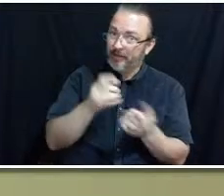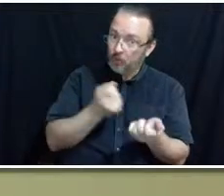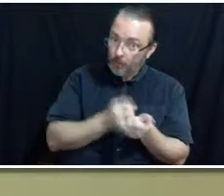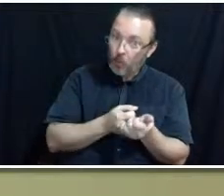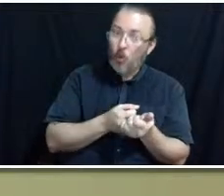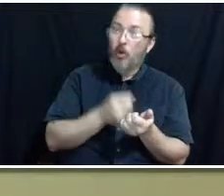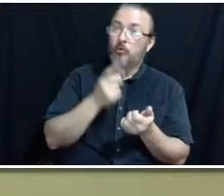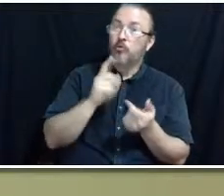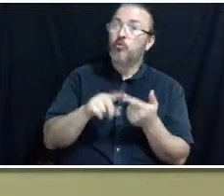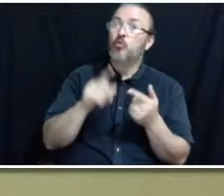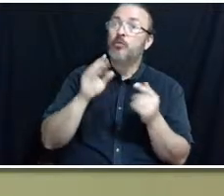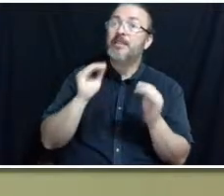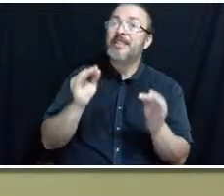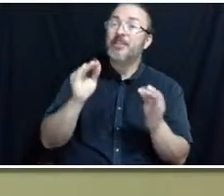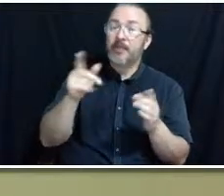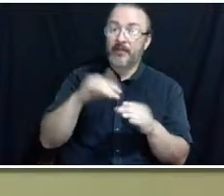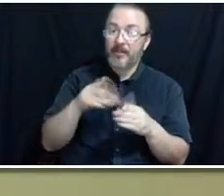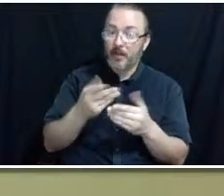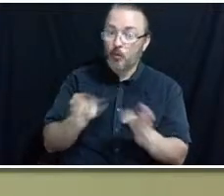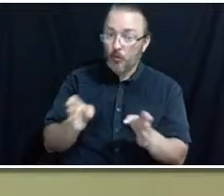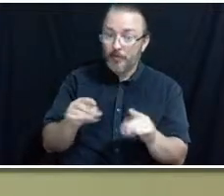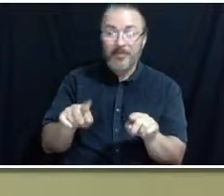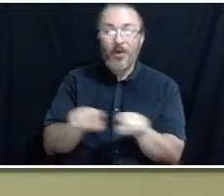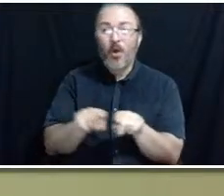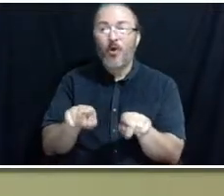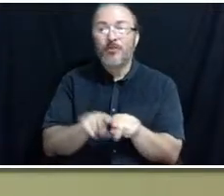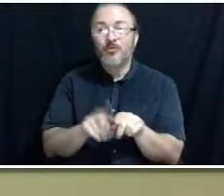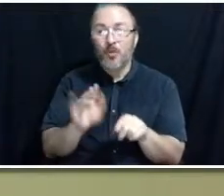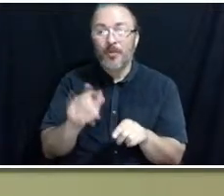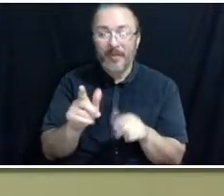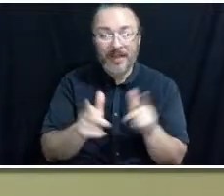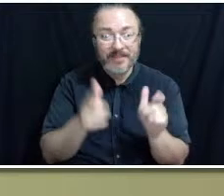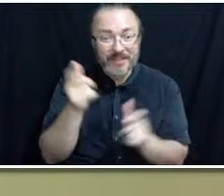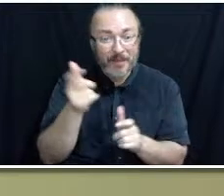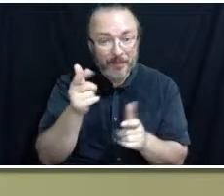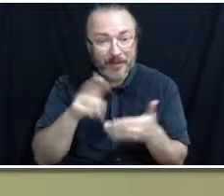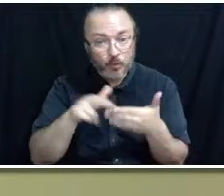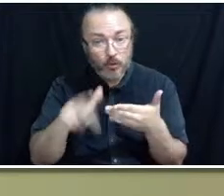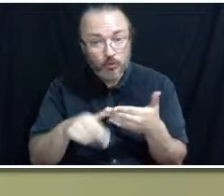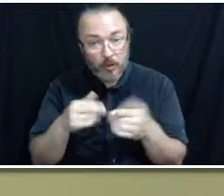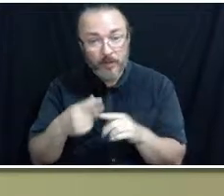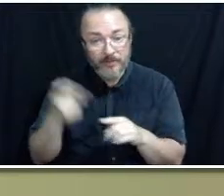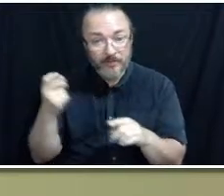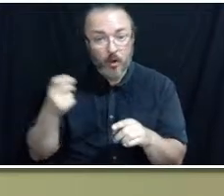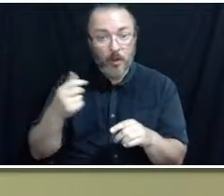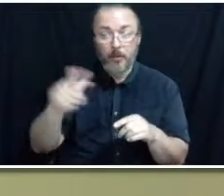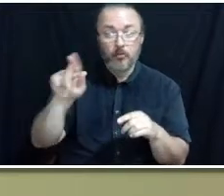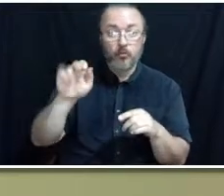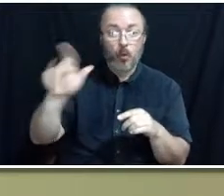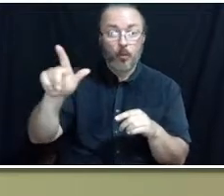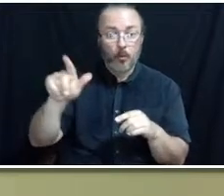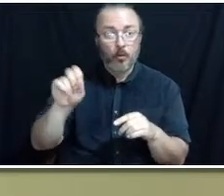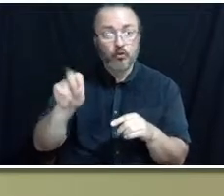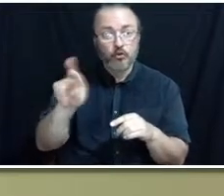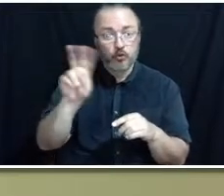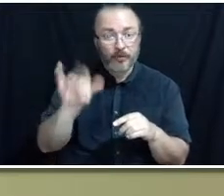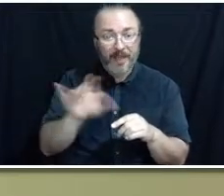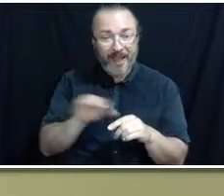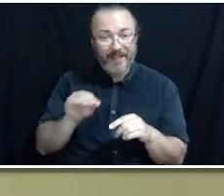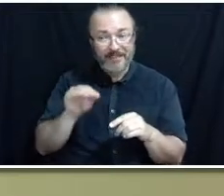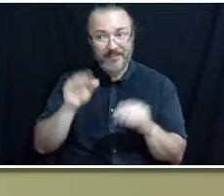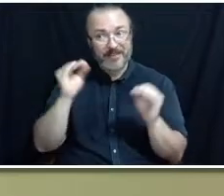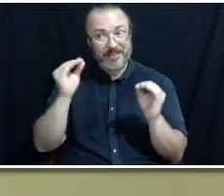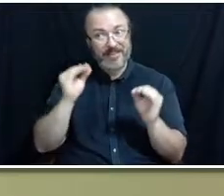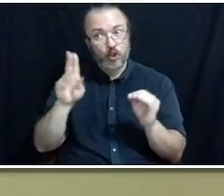une salle de classe diversifiée. C'était aussi l'une des grandes conclusions de l'enquête mondiale de l'International de l'éducation. Les